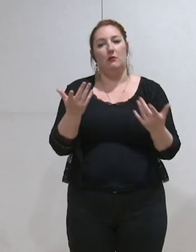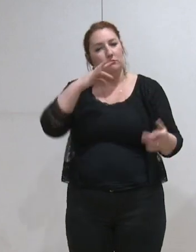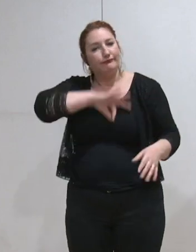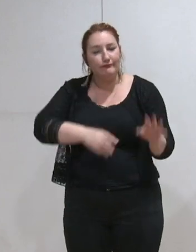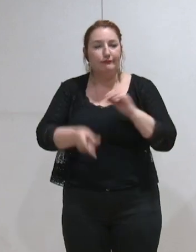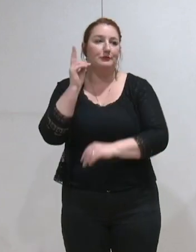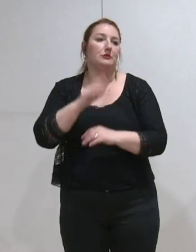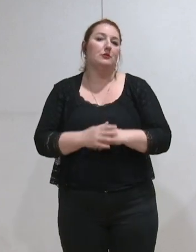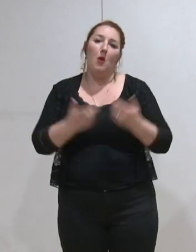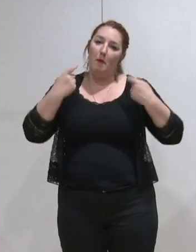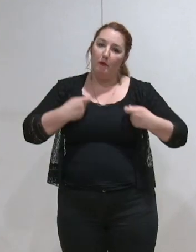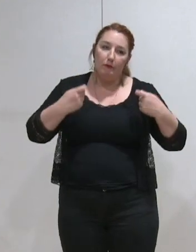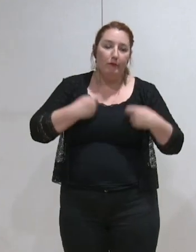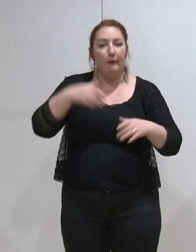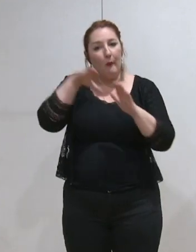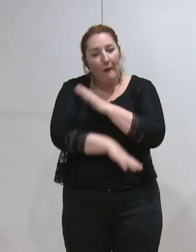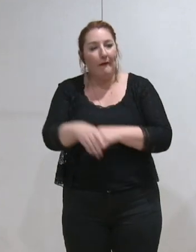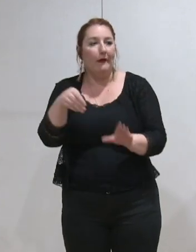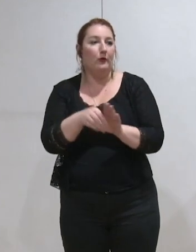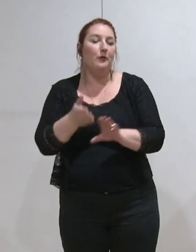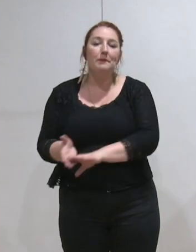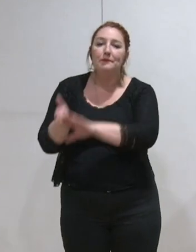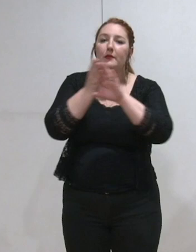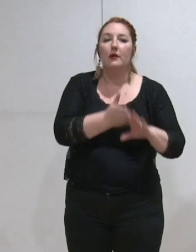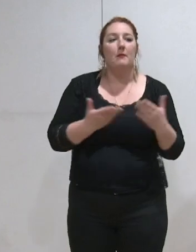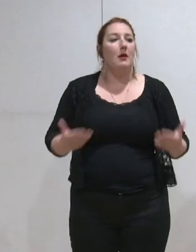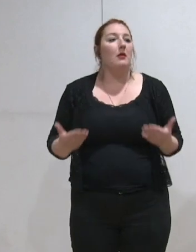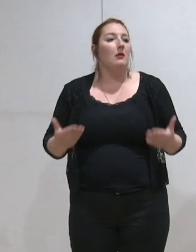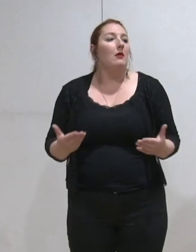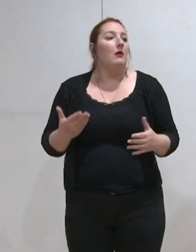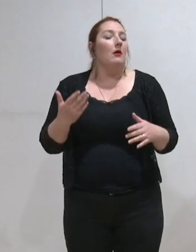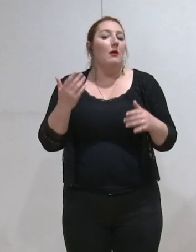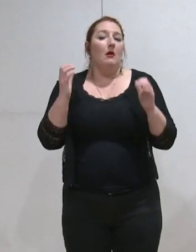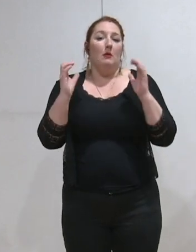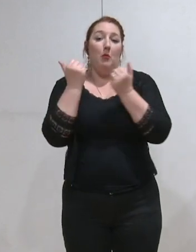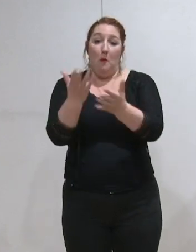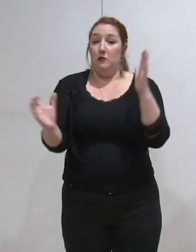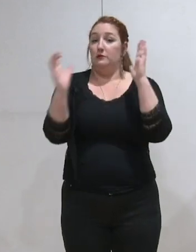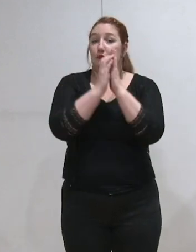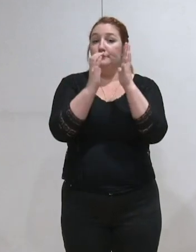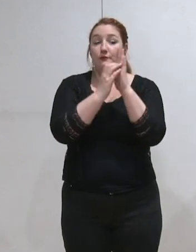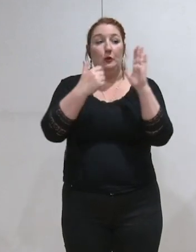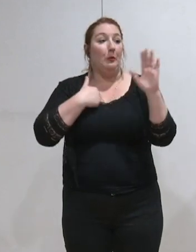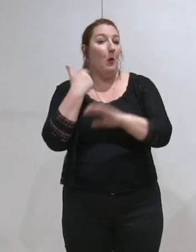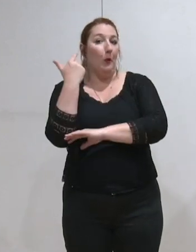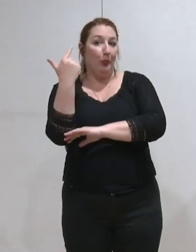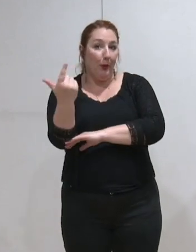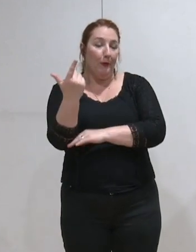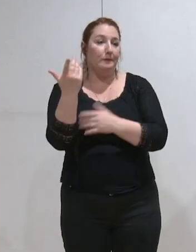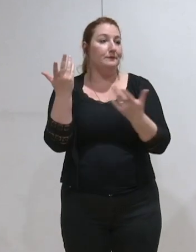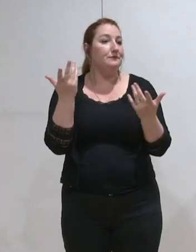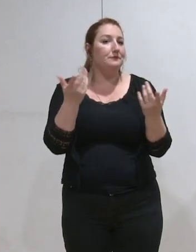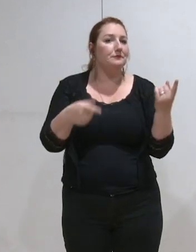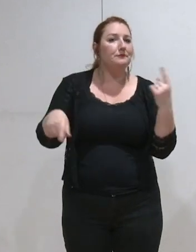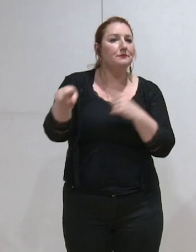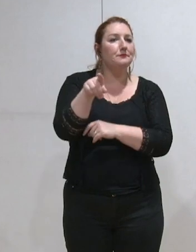municipaux la délibération numéro 2 et je donne